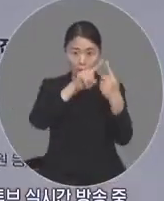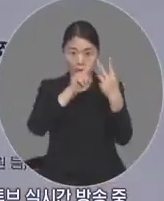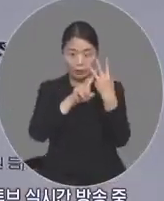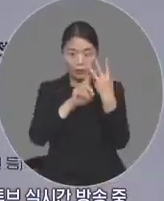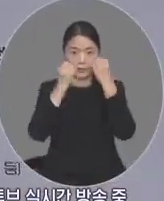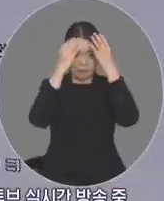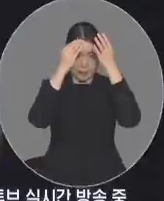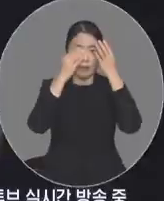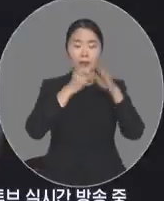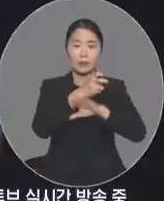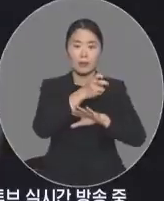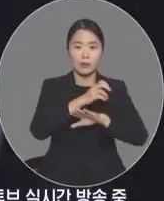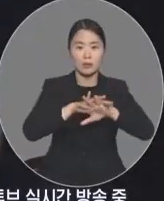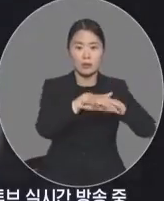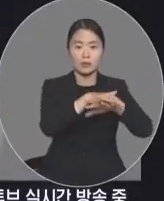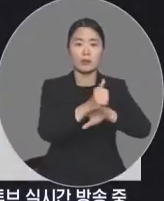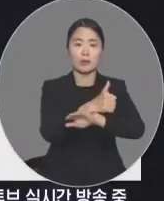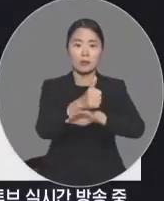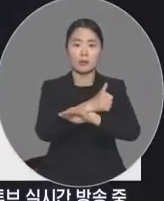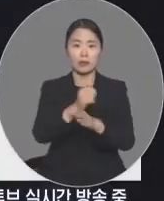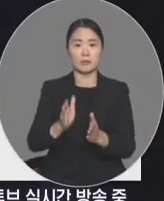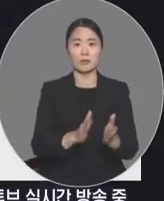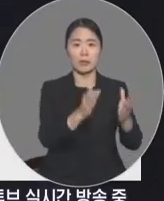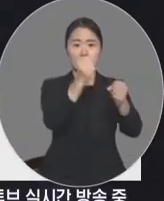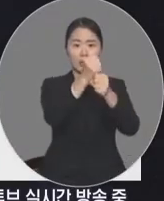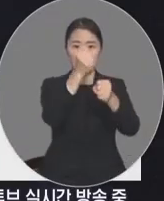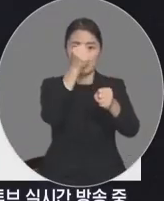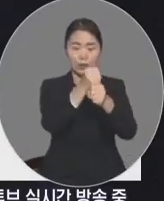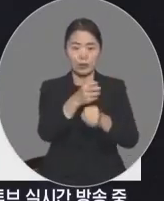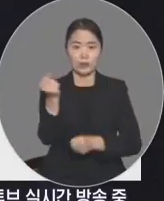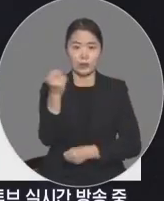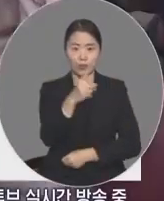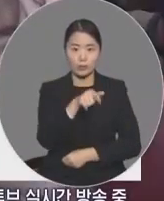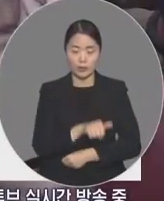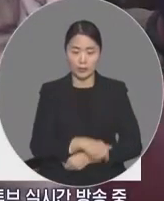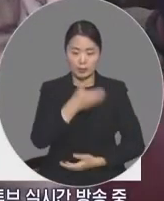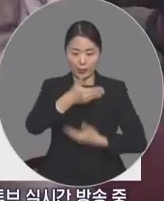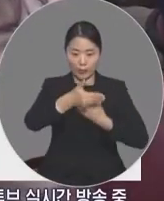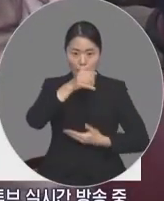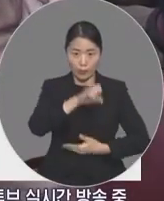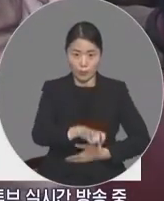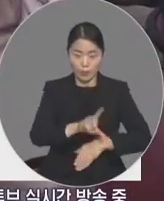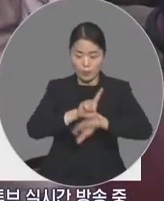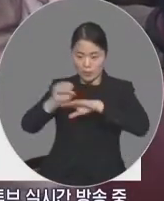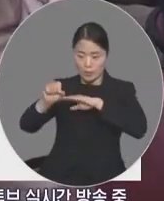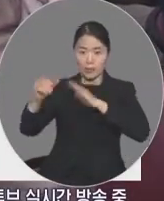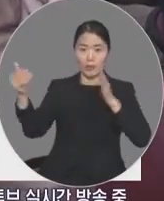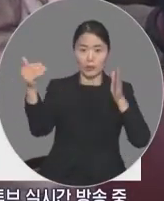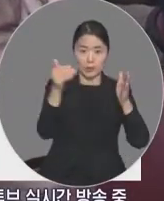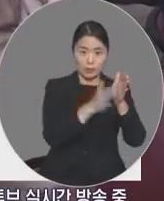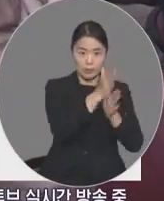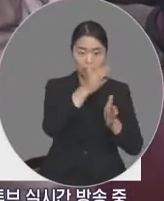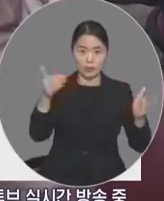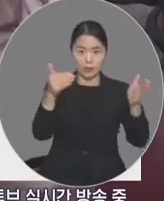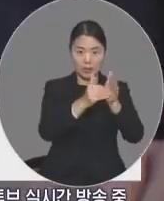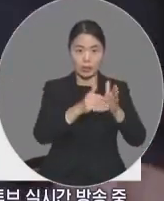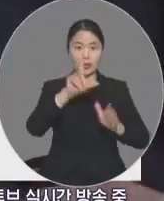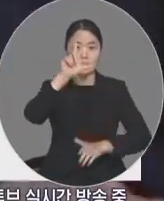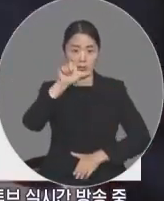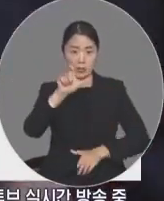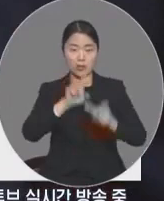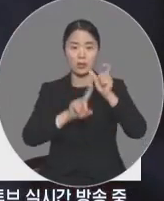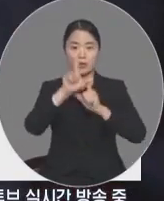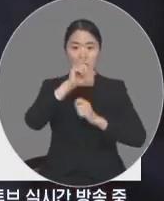또 외곽에서 도심까지 30분 내로 도착하는 직행 좌석 노선을 15개까지 확대 운영하고 간절곶